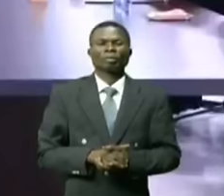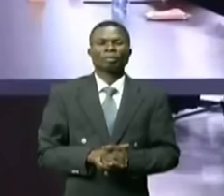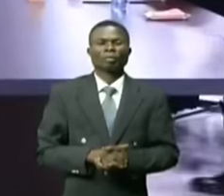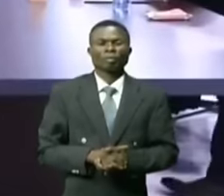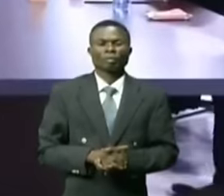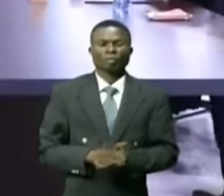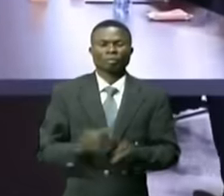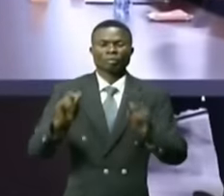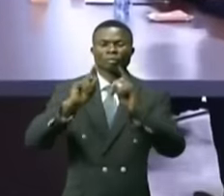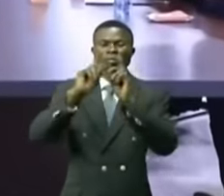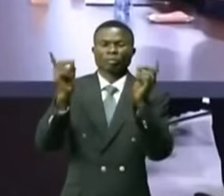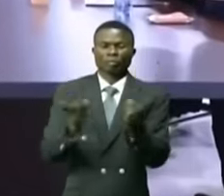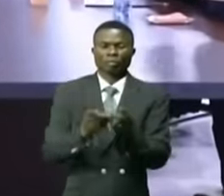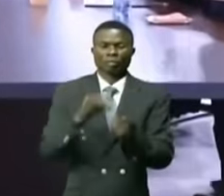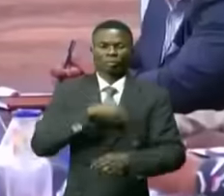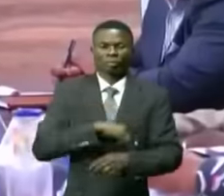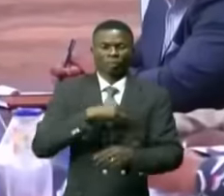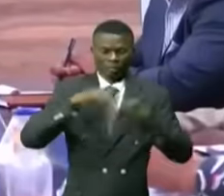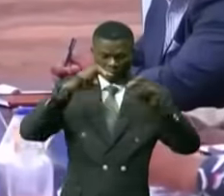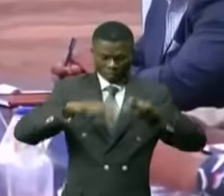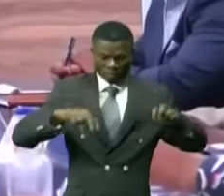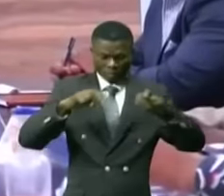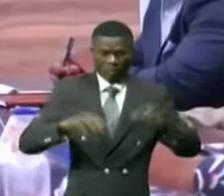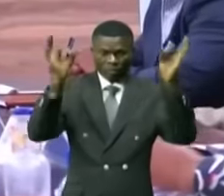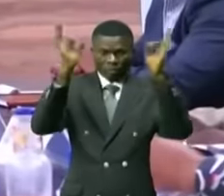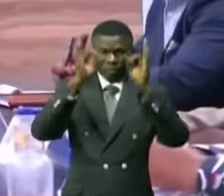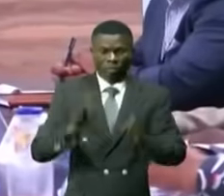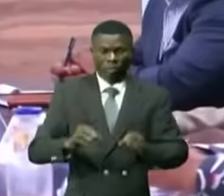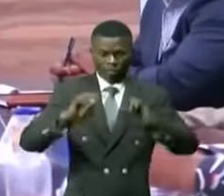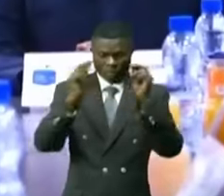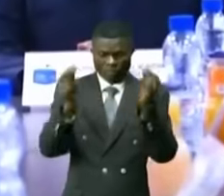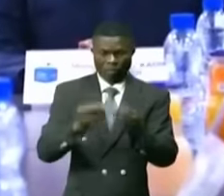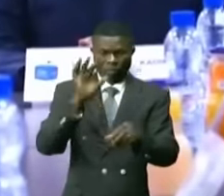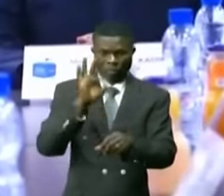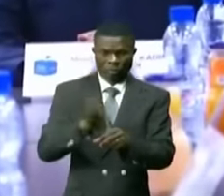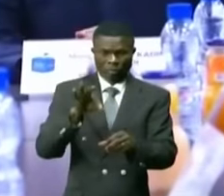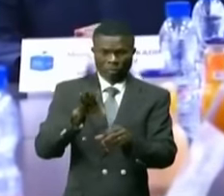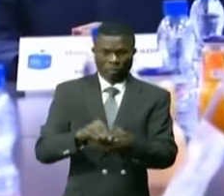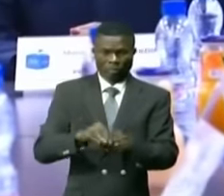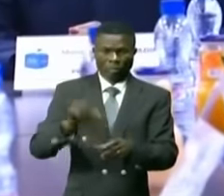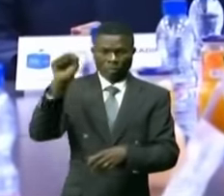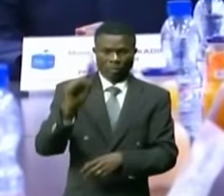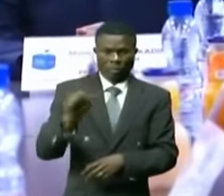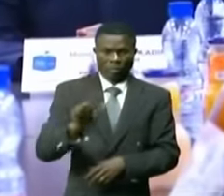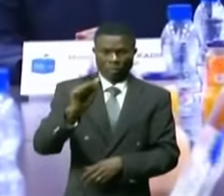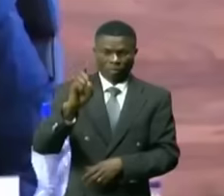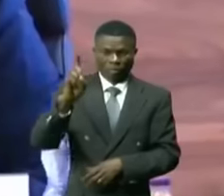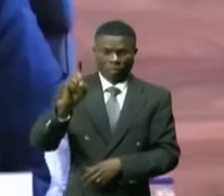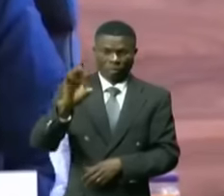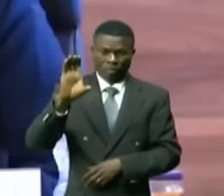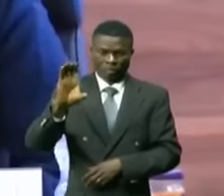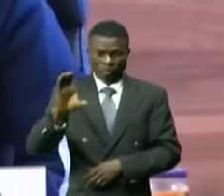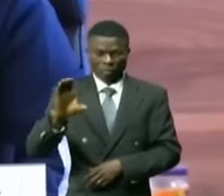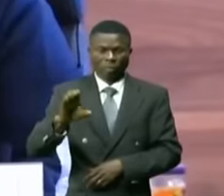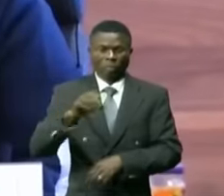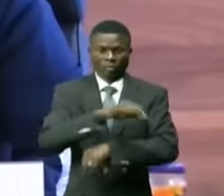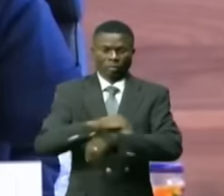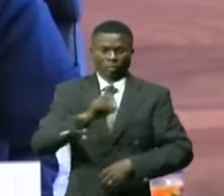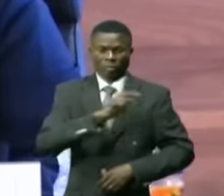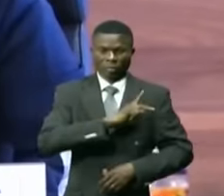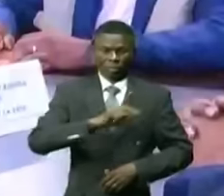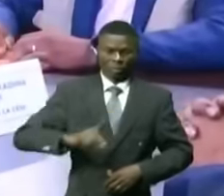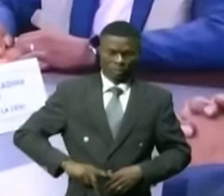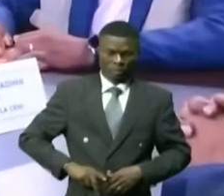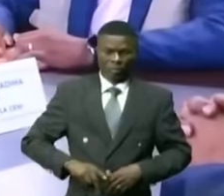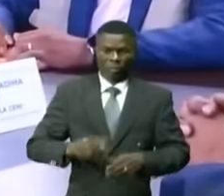Une délégation de la mission exploratoire du Forum des commissions électorales de la SADC chez Denis Kazadi ce mardi